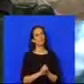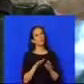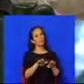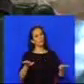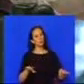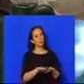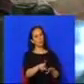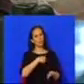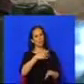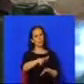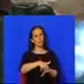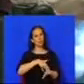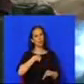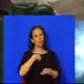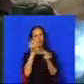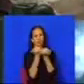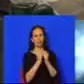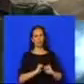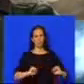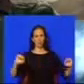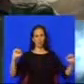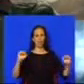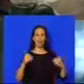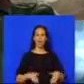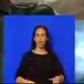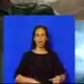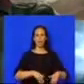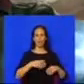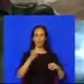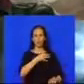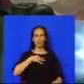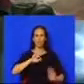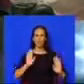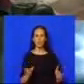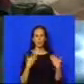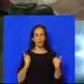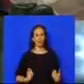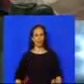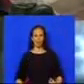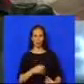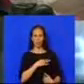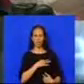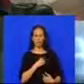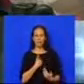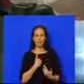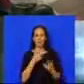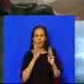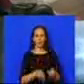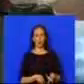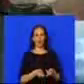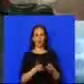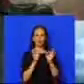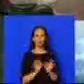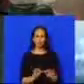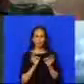שאני משתחררת לגמרי. הרגליים שלי זזות יותר, הידיים שלי זזות יותר, ואני יכולה